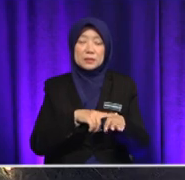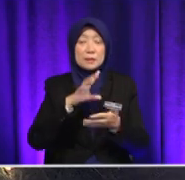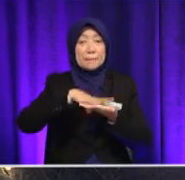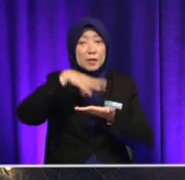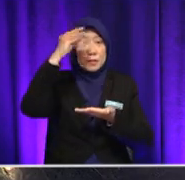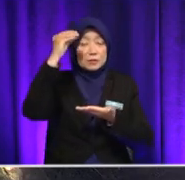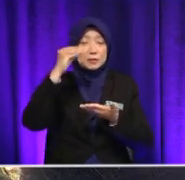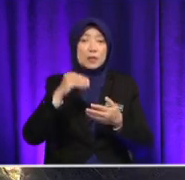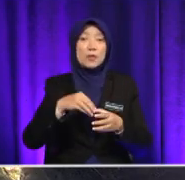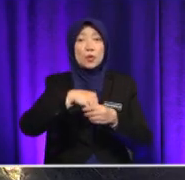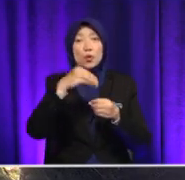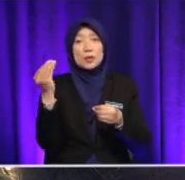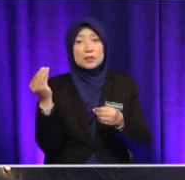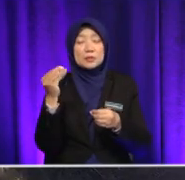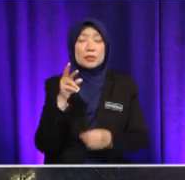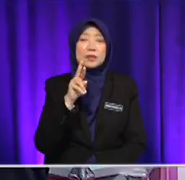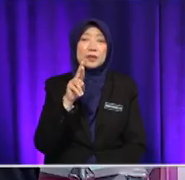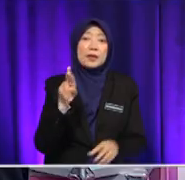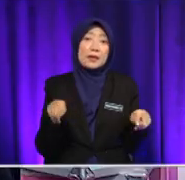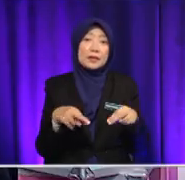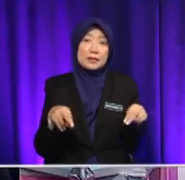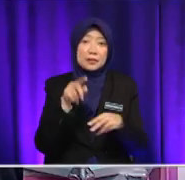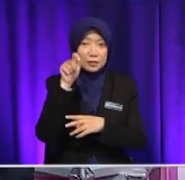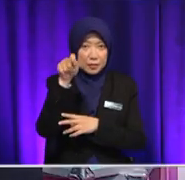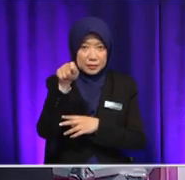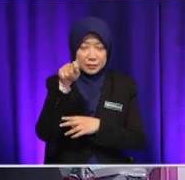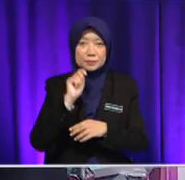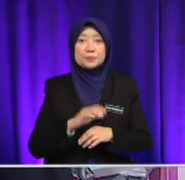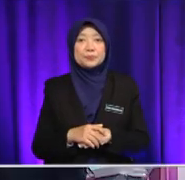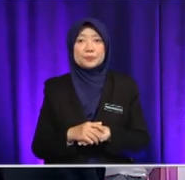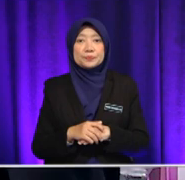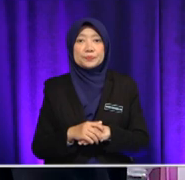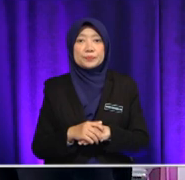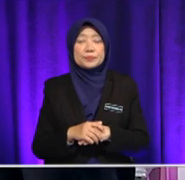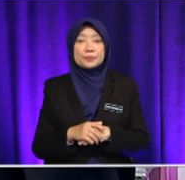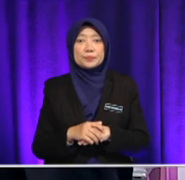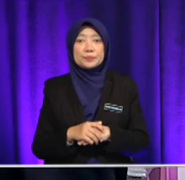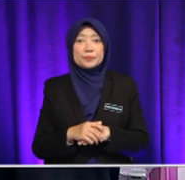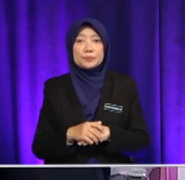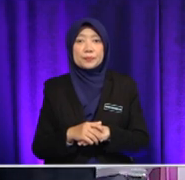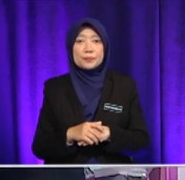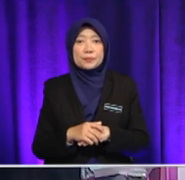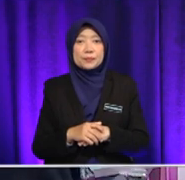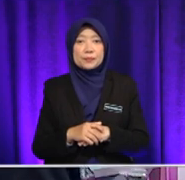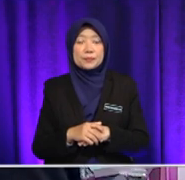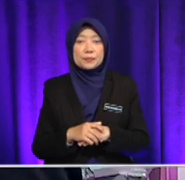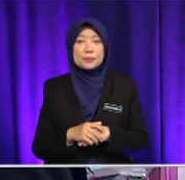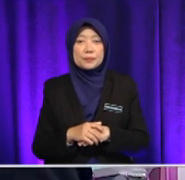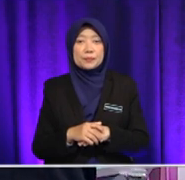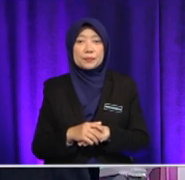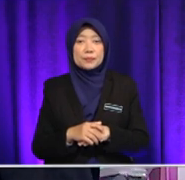Cikgu Asa di silahkan jego Oke ee kita kamu lakukan pembelajaran kita ini adalah